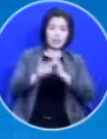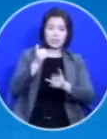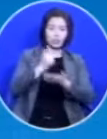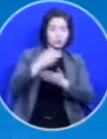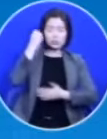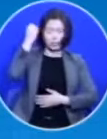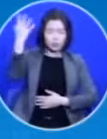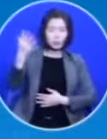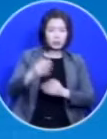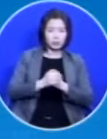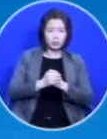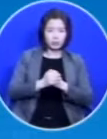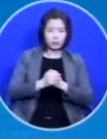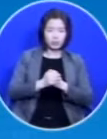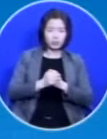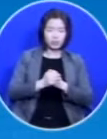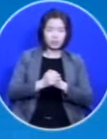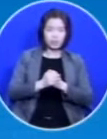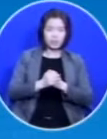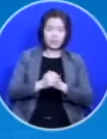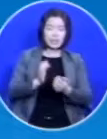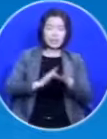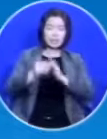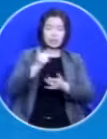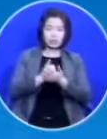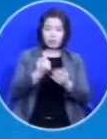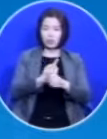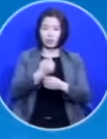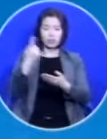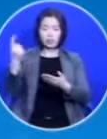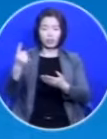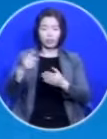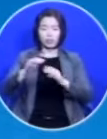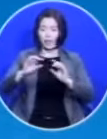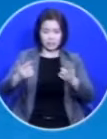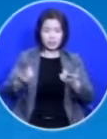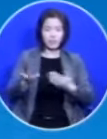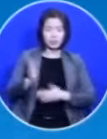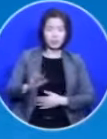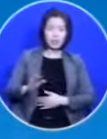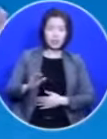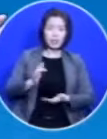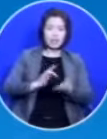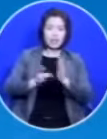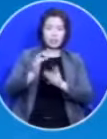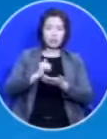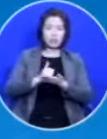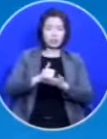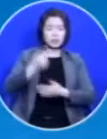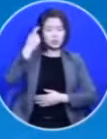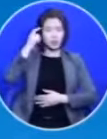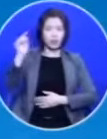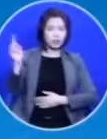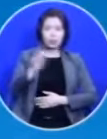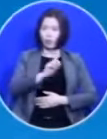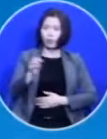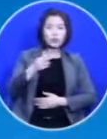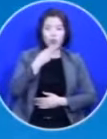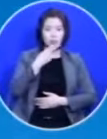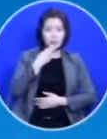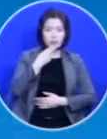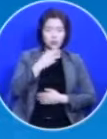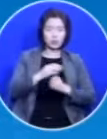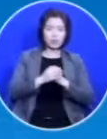잃어버렸어요 미국에 와서는 예수님이 떠나게 했겠습니까 님 생각을 거의 못 하고 사는